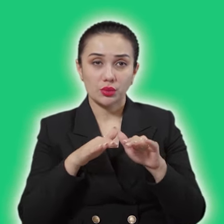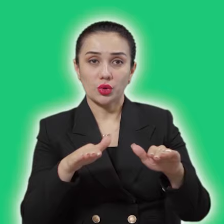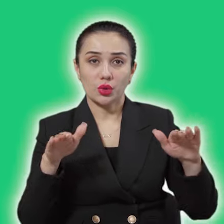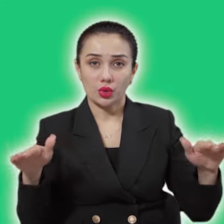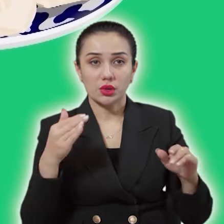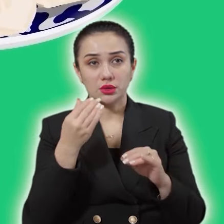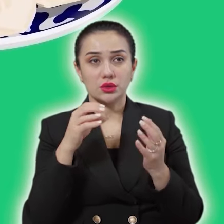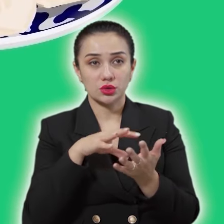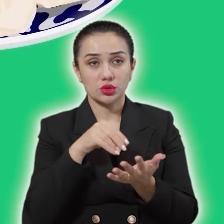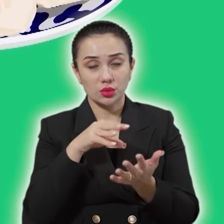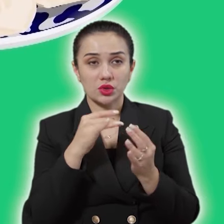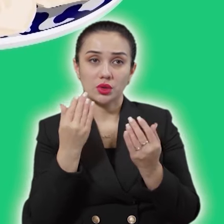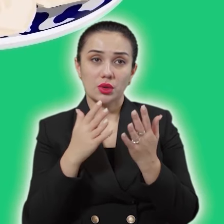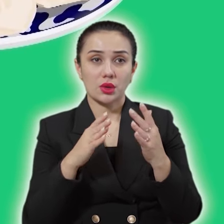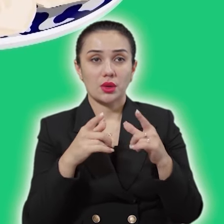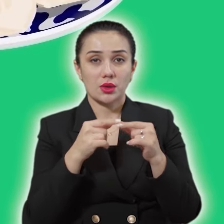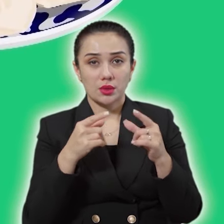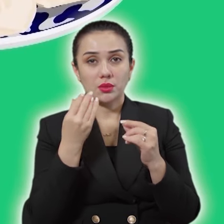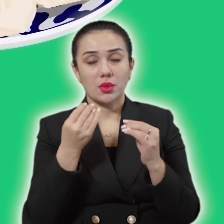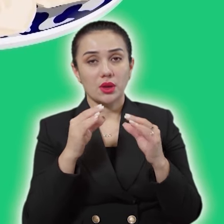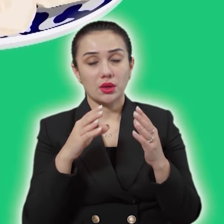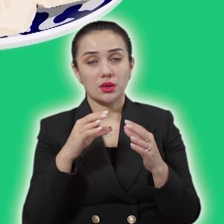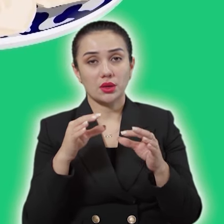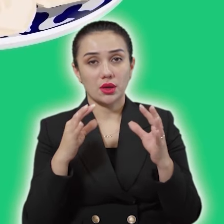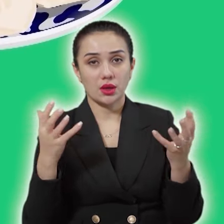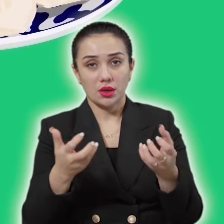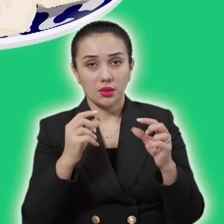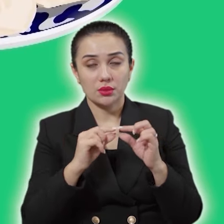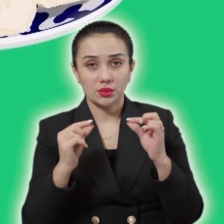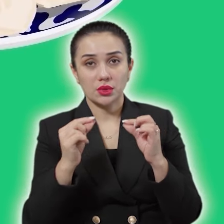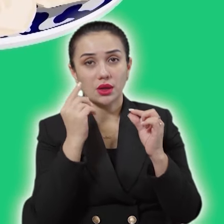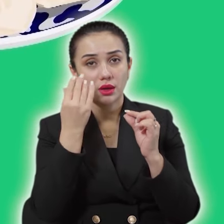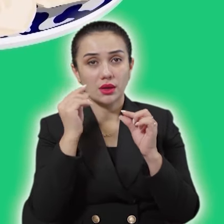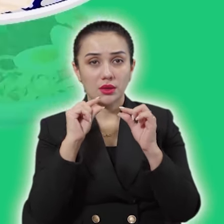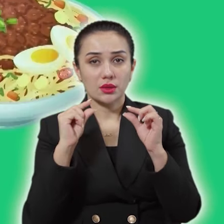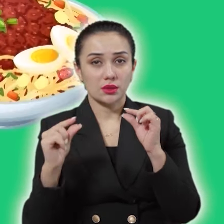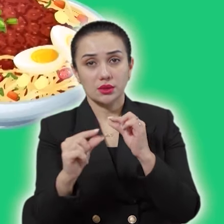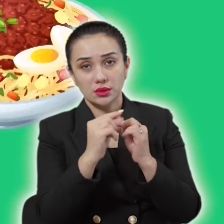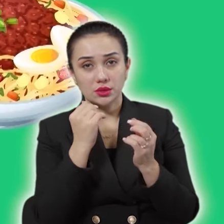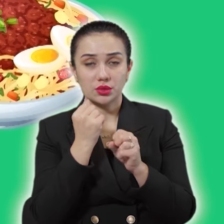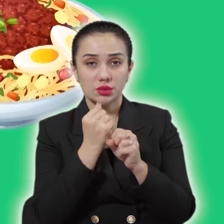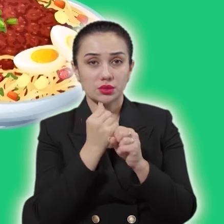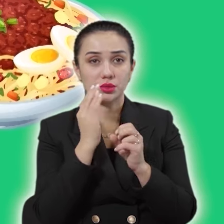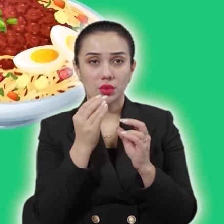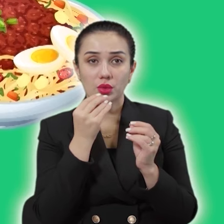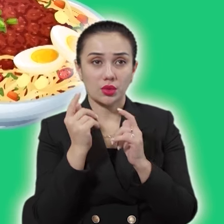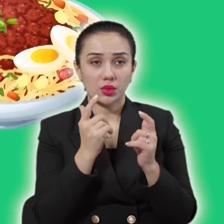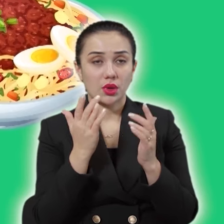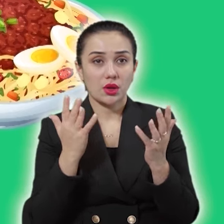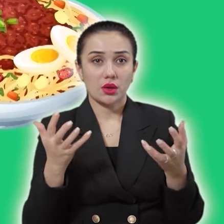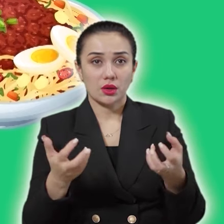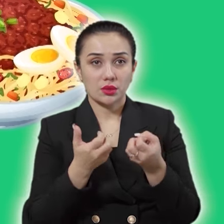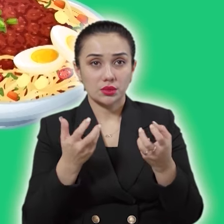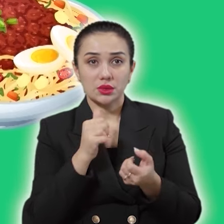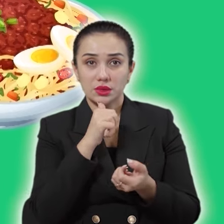yoyiladi. Somsa yoki mantiga esa xamir sal qalinroq qilib yoyiladi. Agar siz birorta xamirli ovqat tayyorlamoqchisiz-u,